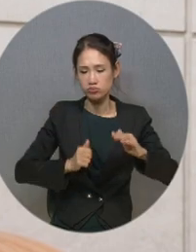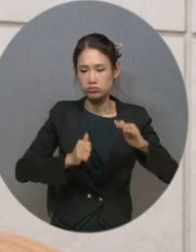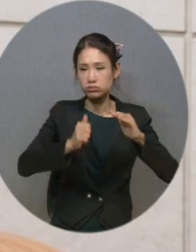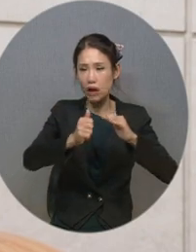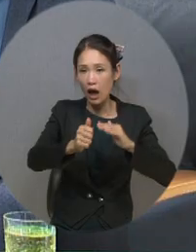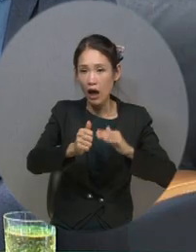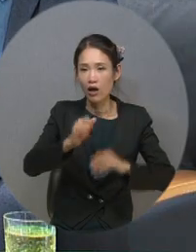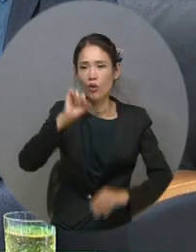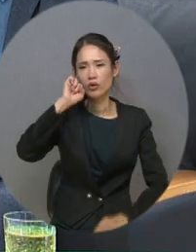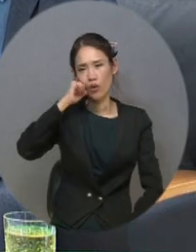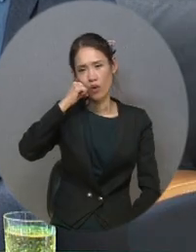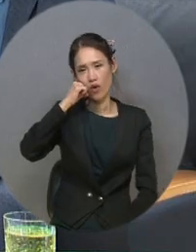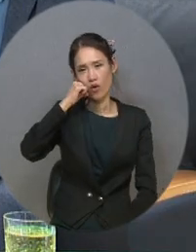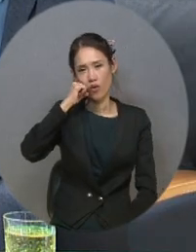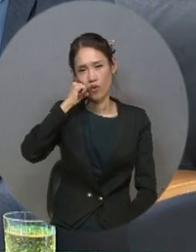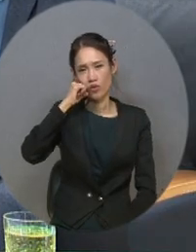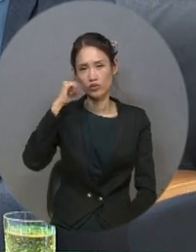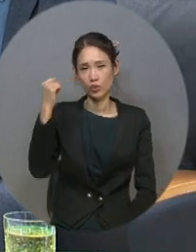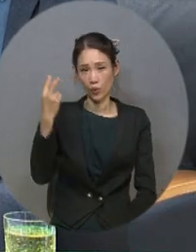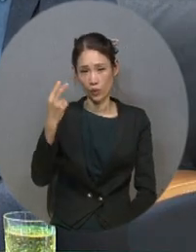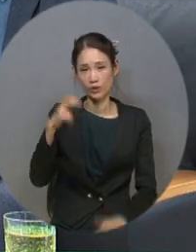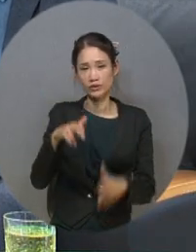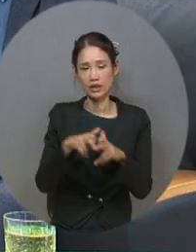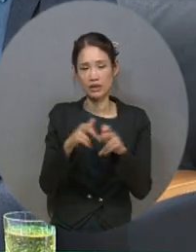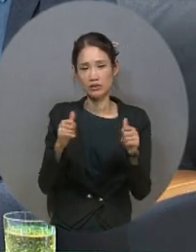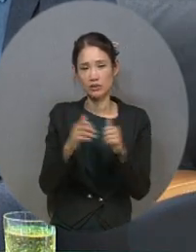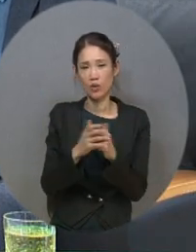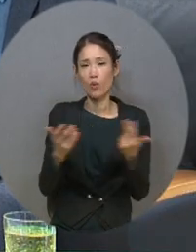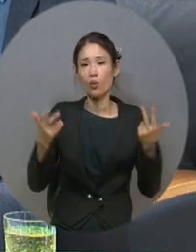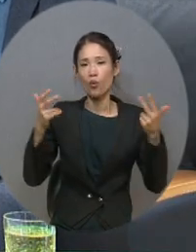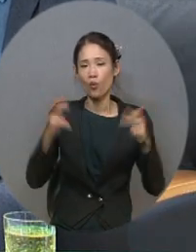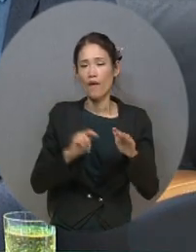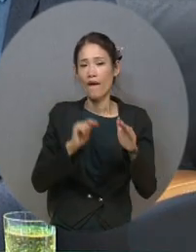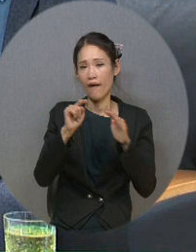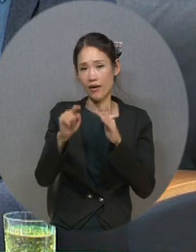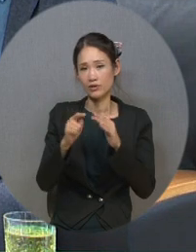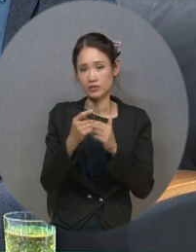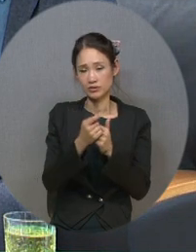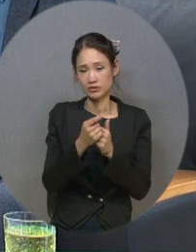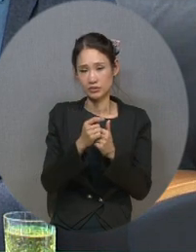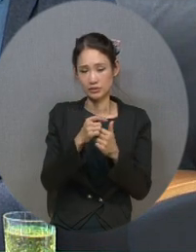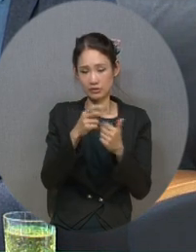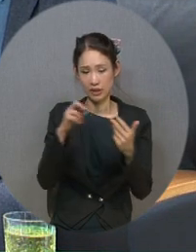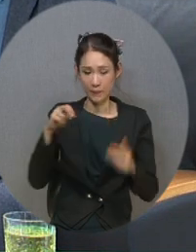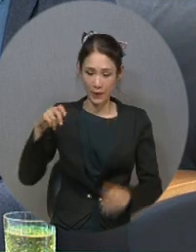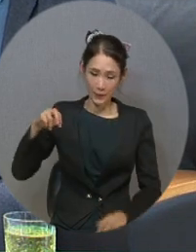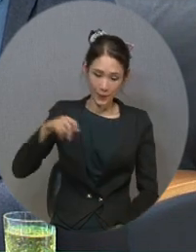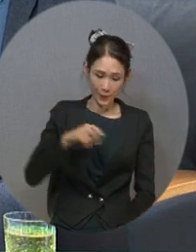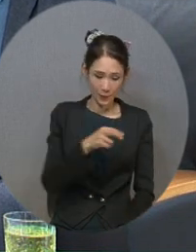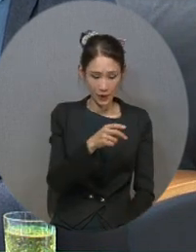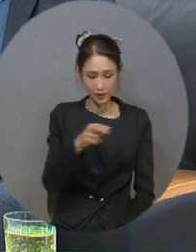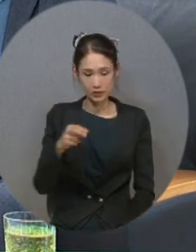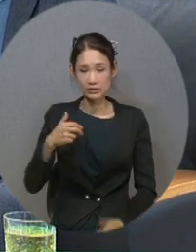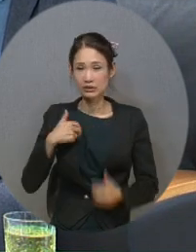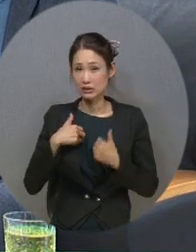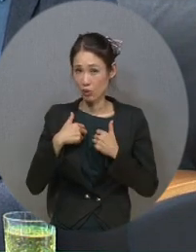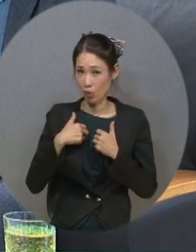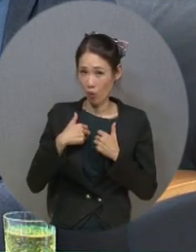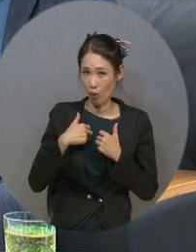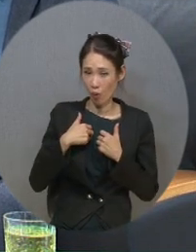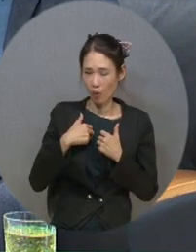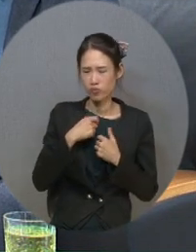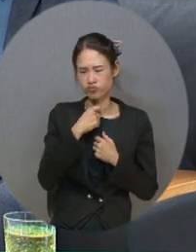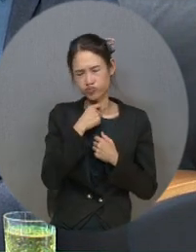높아서. 그다음에 장애인도 공원을 가서 산책도 하고 좀 즐기기도 하고 해야